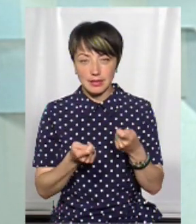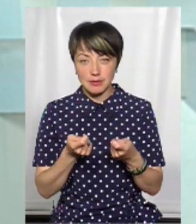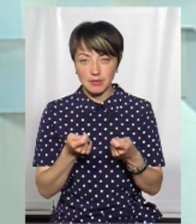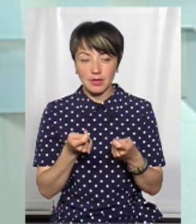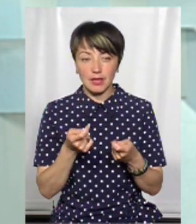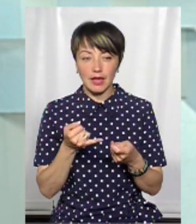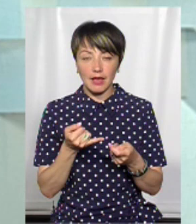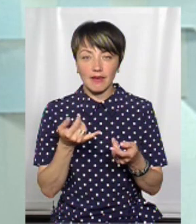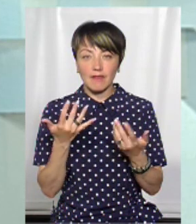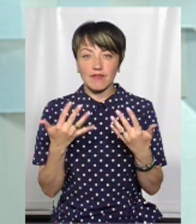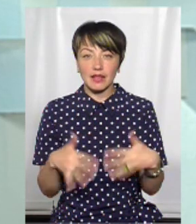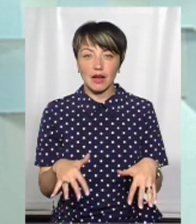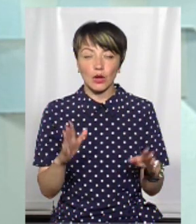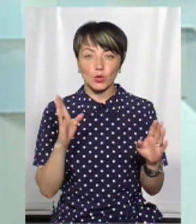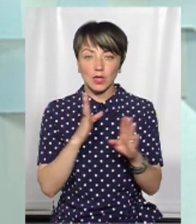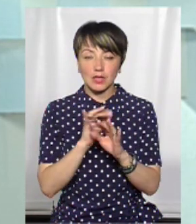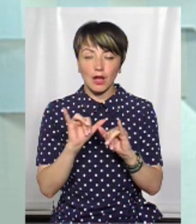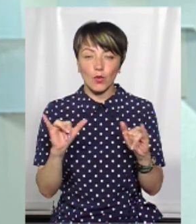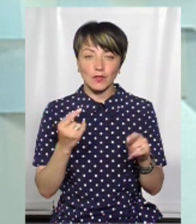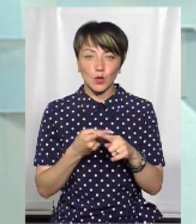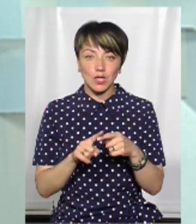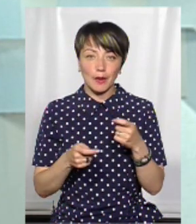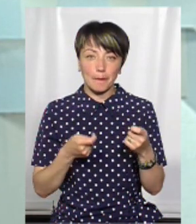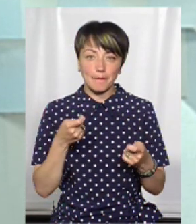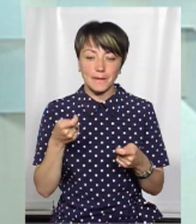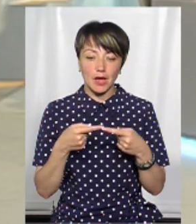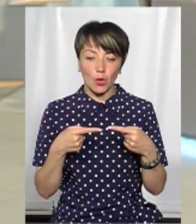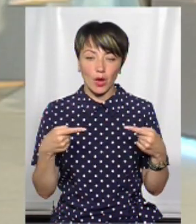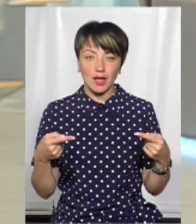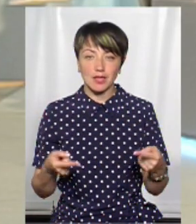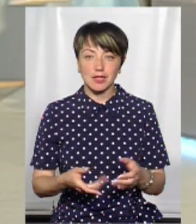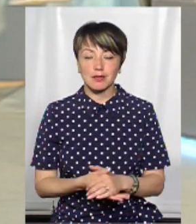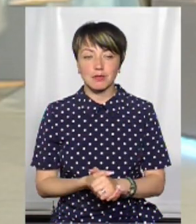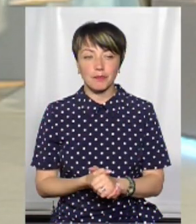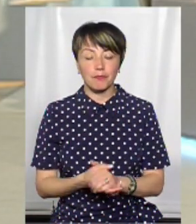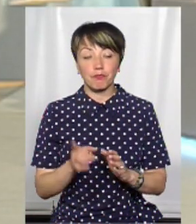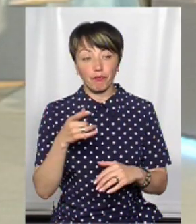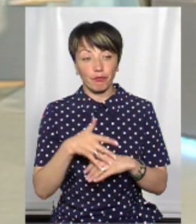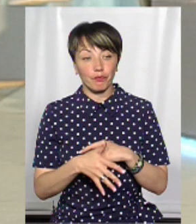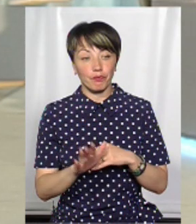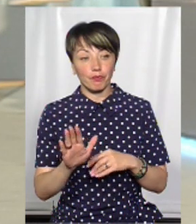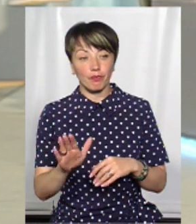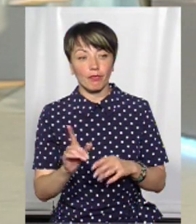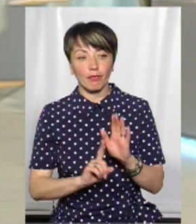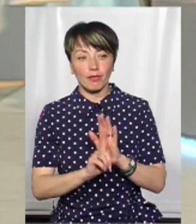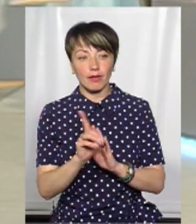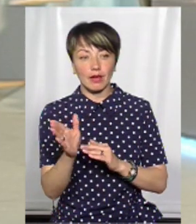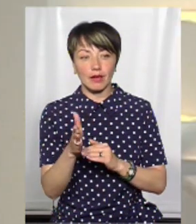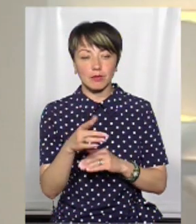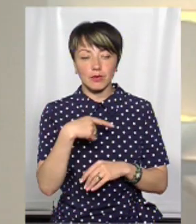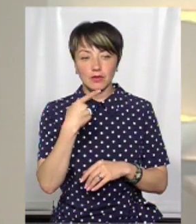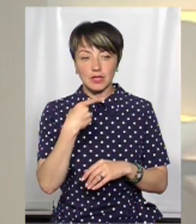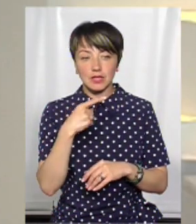кількість витрату кисню на розвиток цих мікроорганізмів. Зрозуміло. Ось ми почали говорити про рибу.